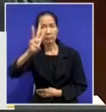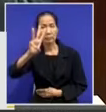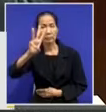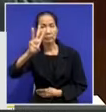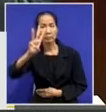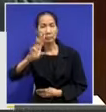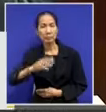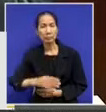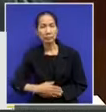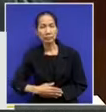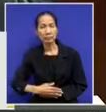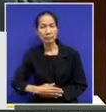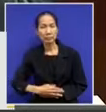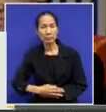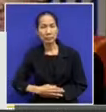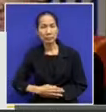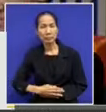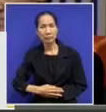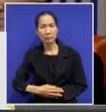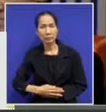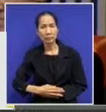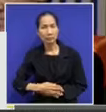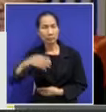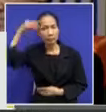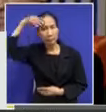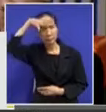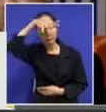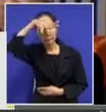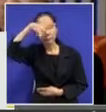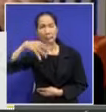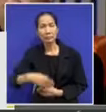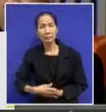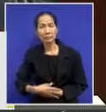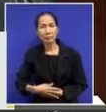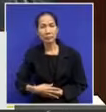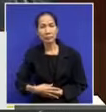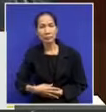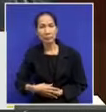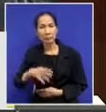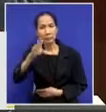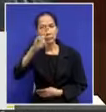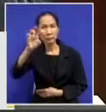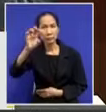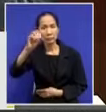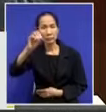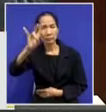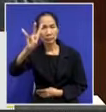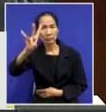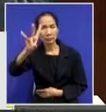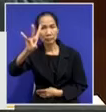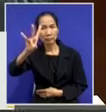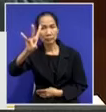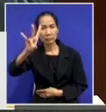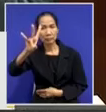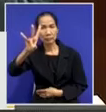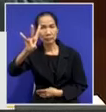รเชษฐ์ประวีณวงศ์วุฒิ คุณธนาธรจึงรุ่งเรืองกิจครับ 657น